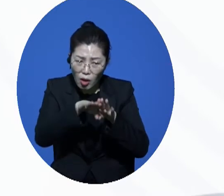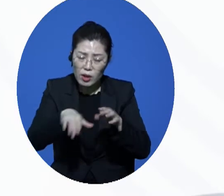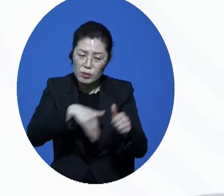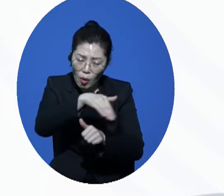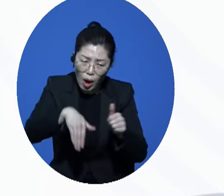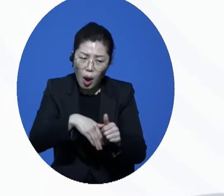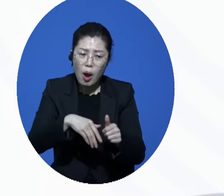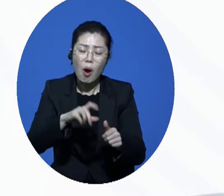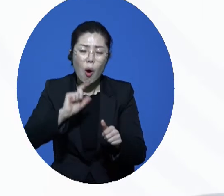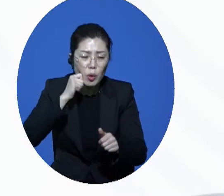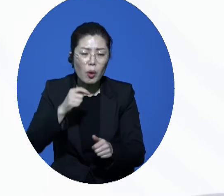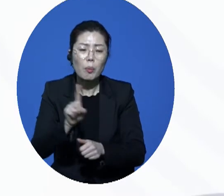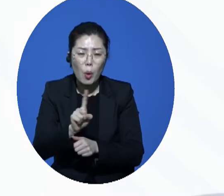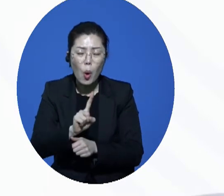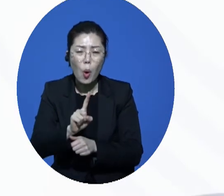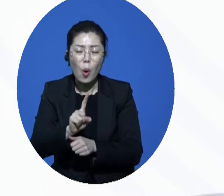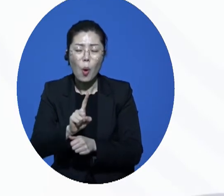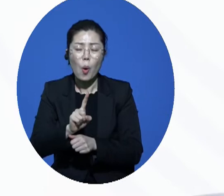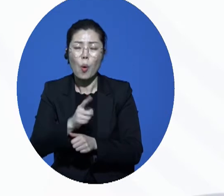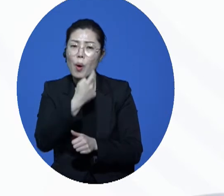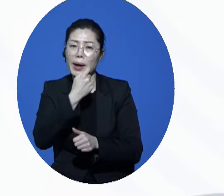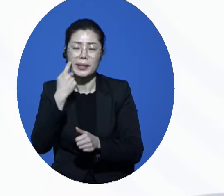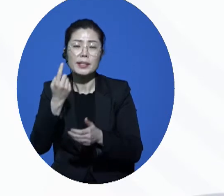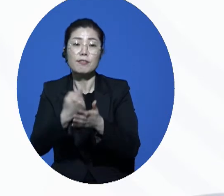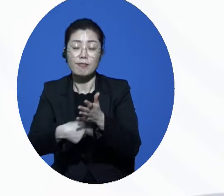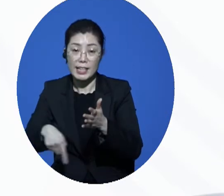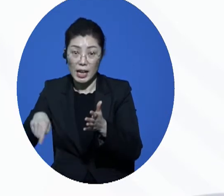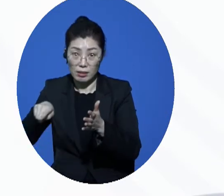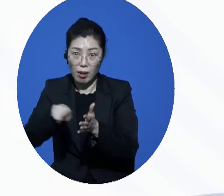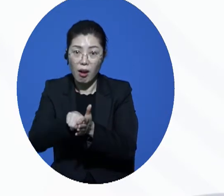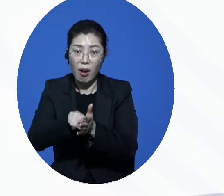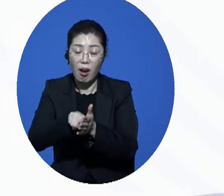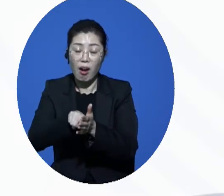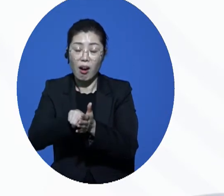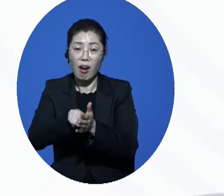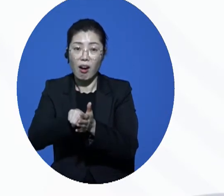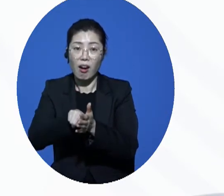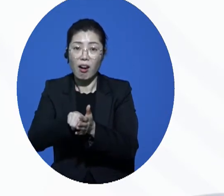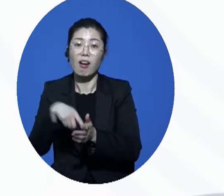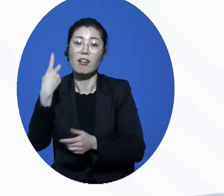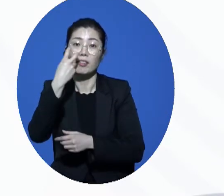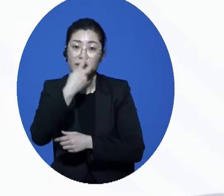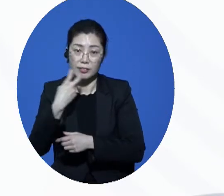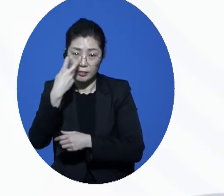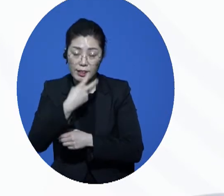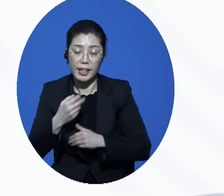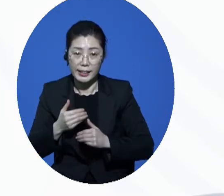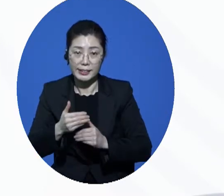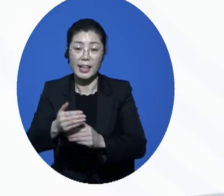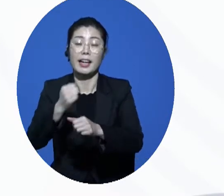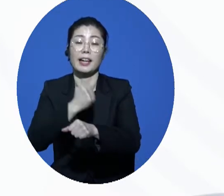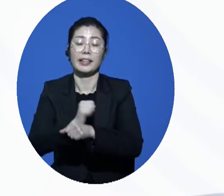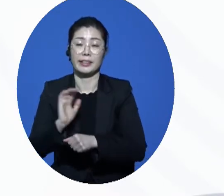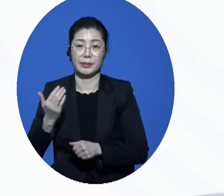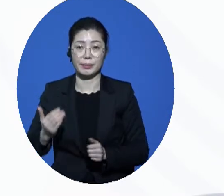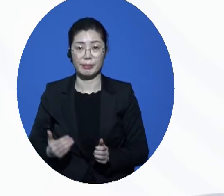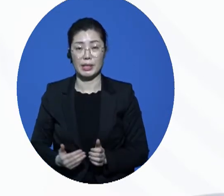때문에 여러 권익기관들이 구성한 컨소시엄의 후원을 받아서 인권 기반의 모니터링을 진행을 하게